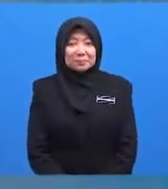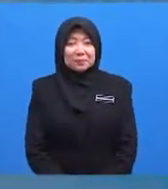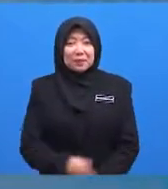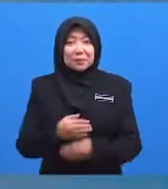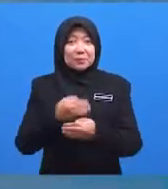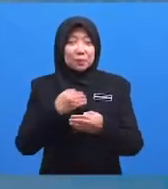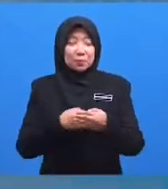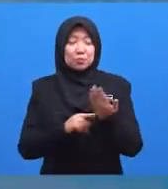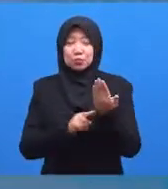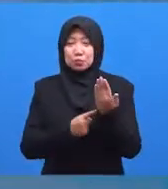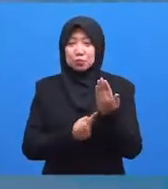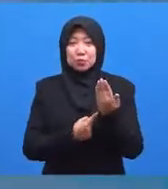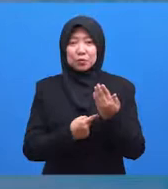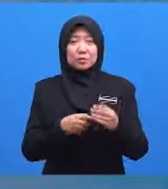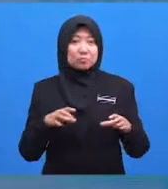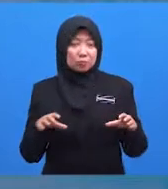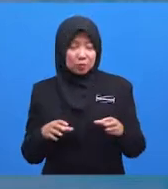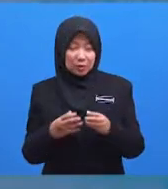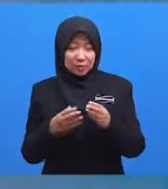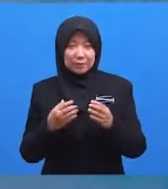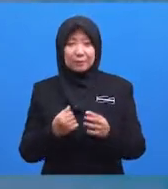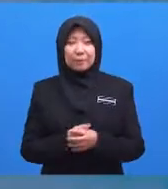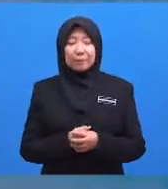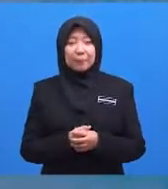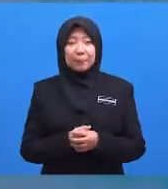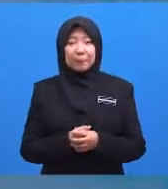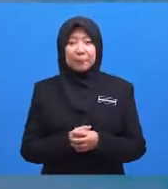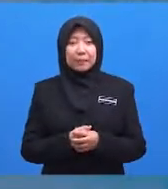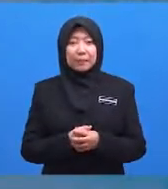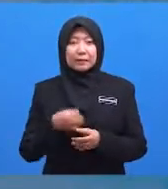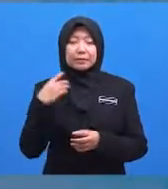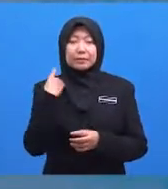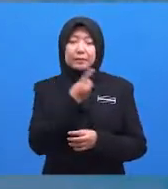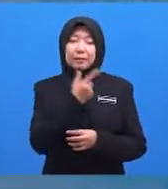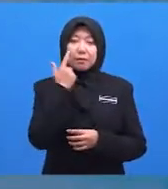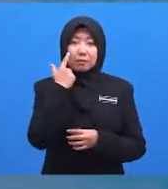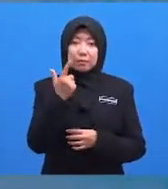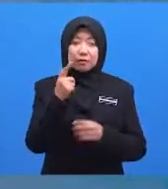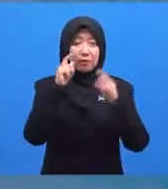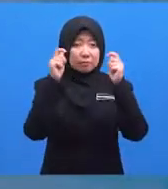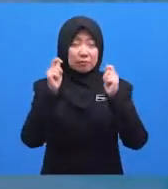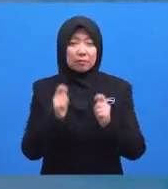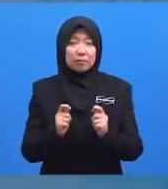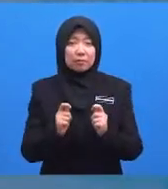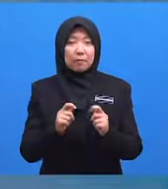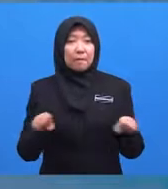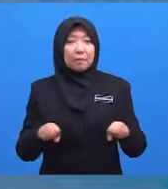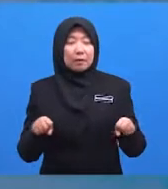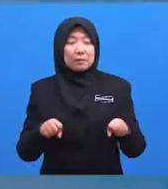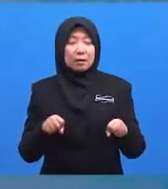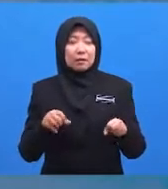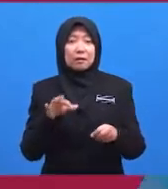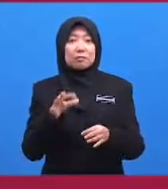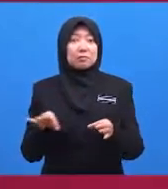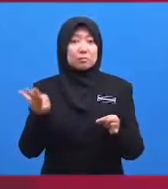Sebelum kita mula membuat ayam panggang madu, apa kata kita lihat teknik memasak yang sesuai bagi